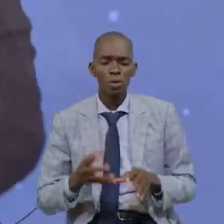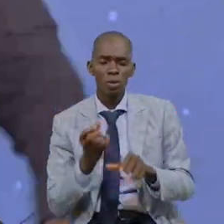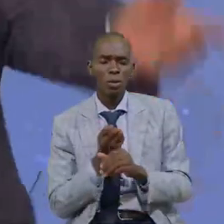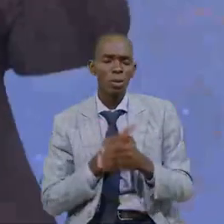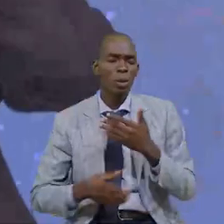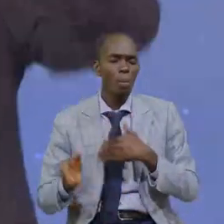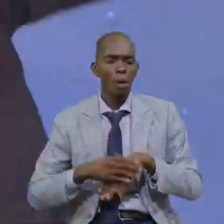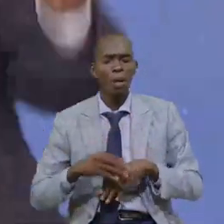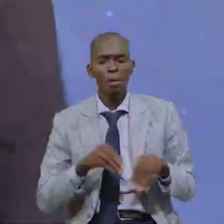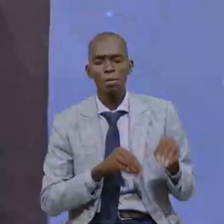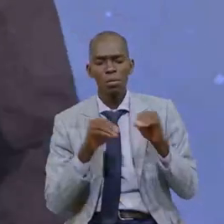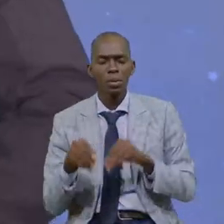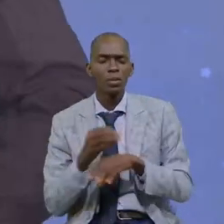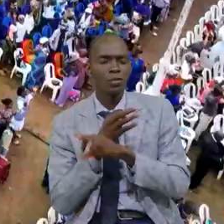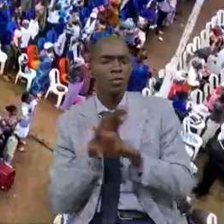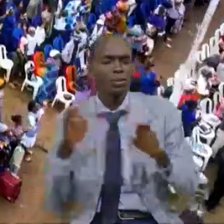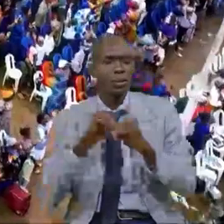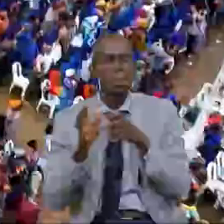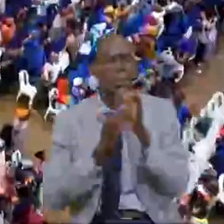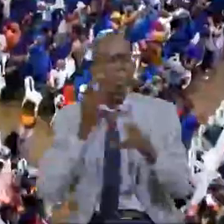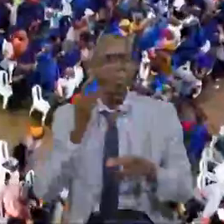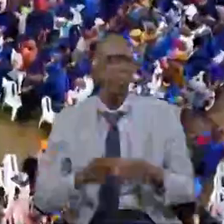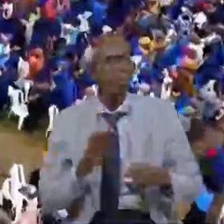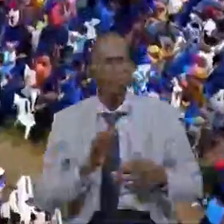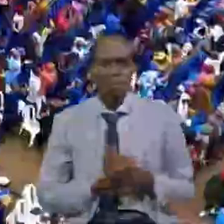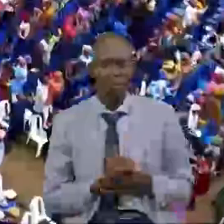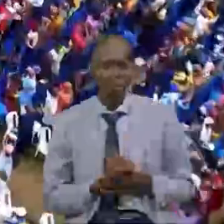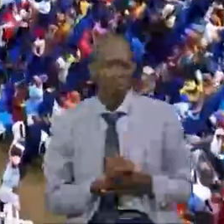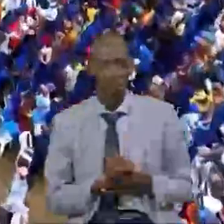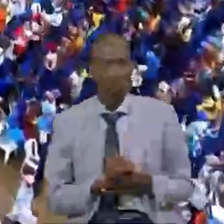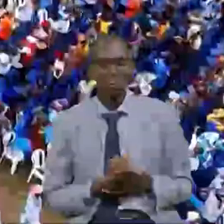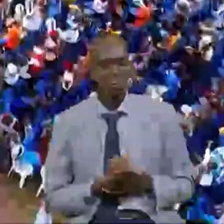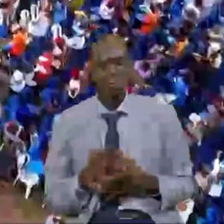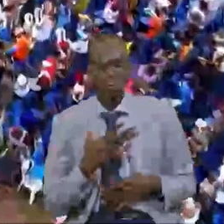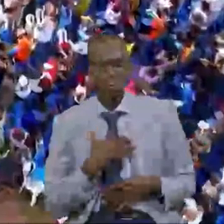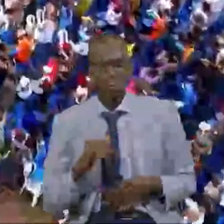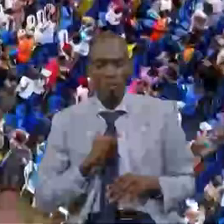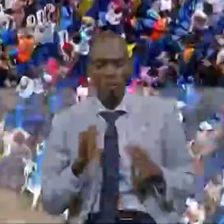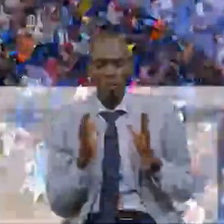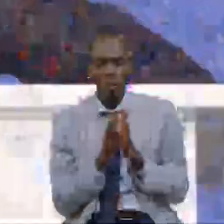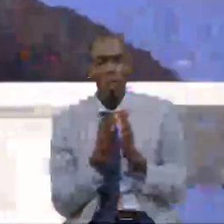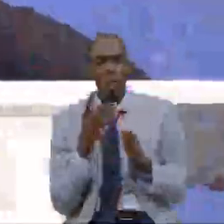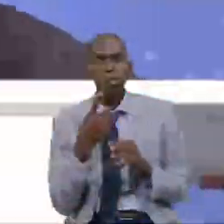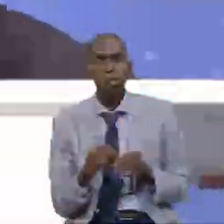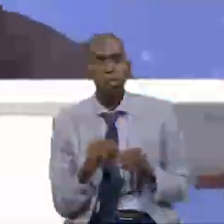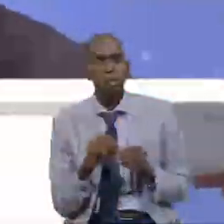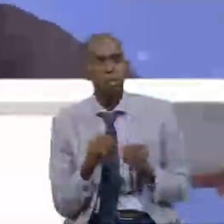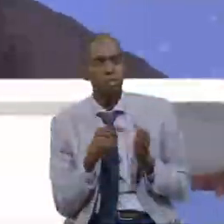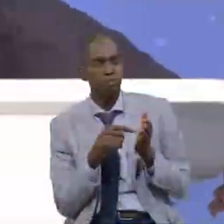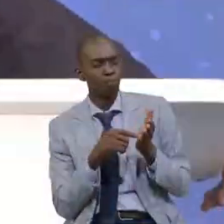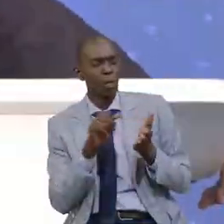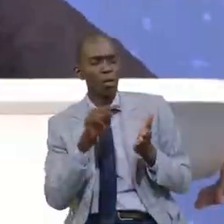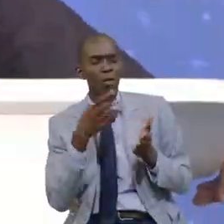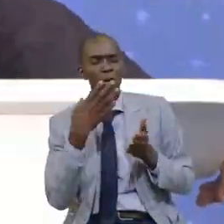délivre-les et qu'ils soient libres au nom de Jésus. Et je prie la marque de